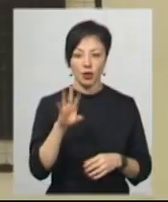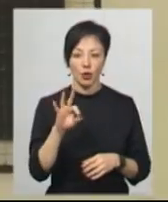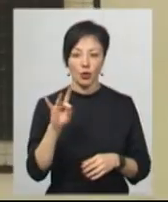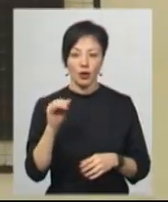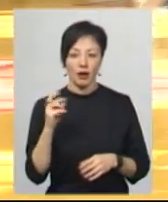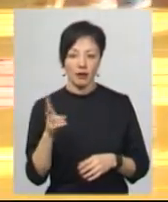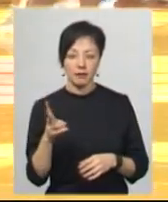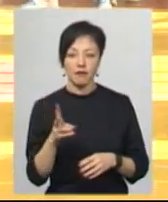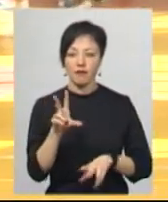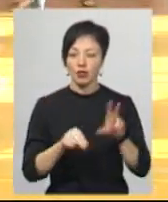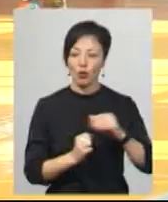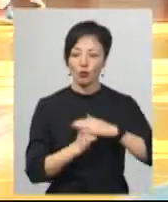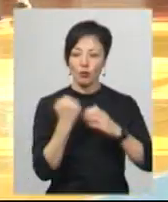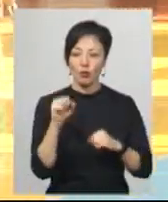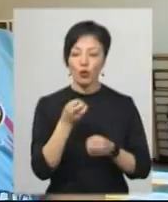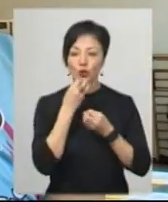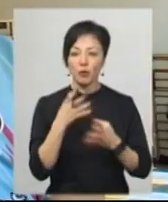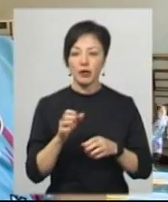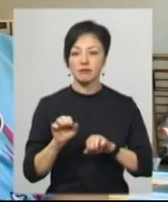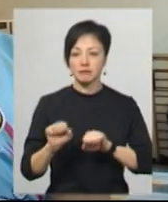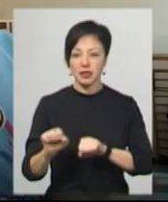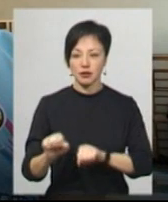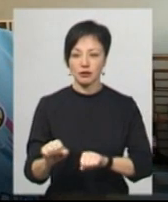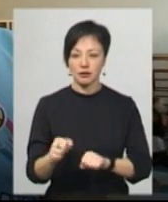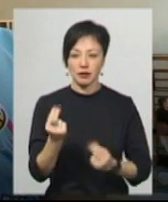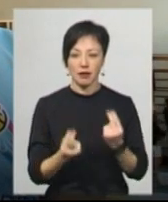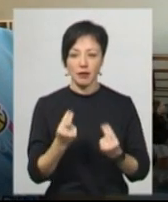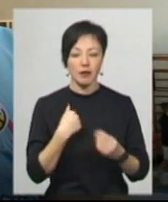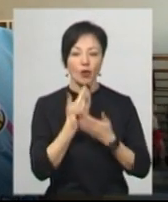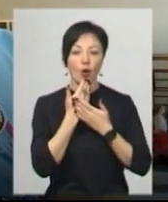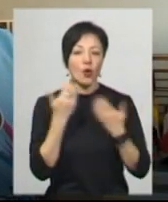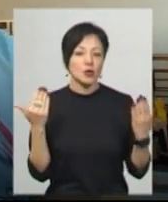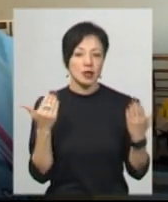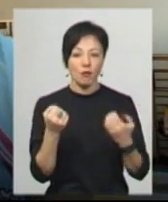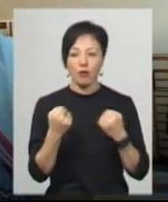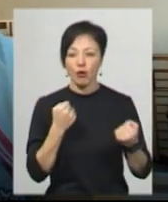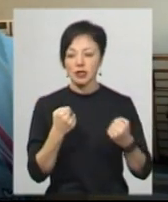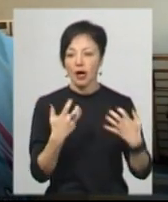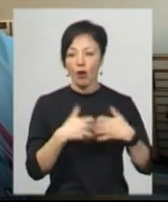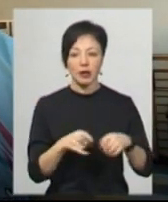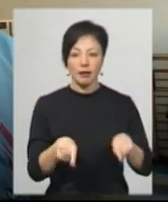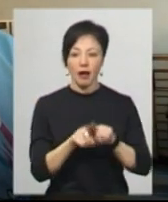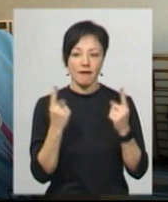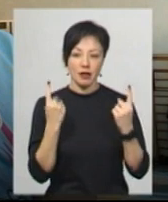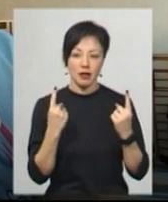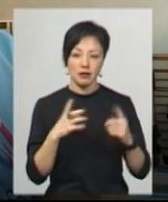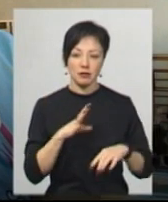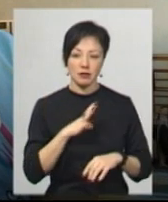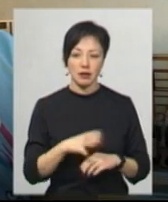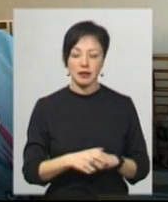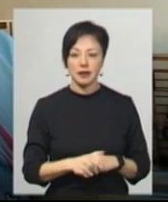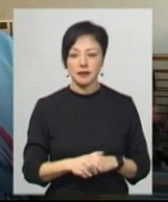їхньої перемоги є те, що добре зіграли у захисті. Ми до останнього боролися і грали, рахунок не такий великий склав, ну, різниця в